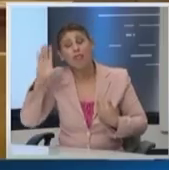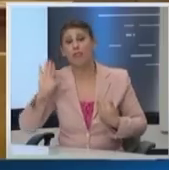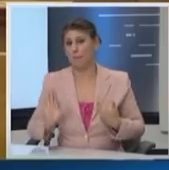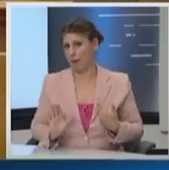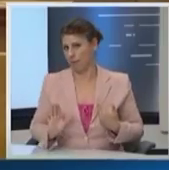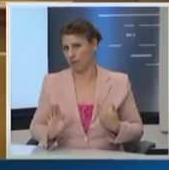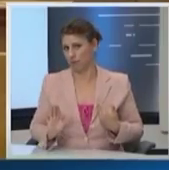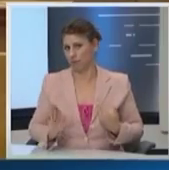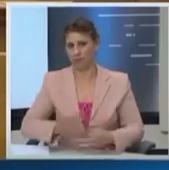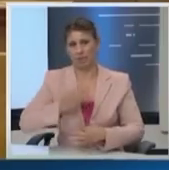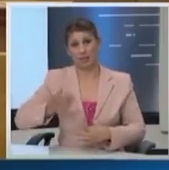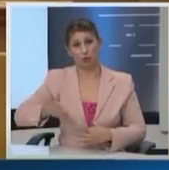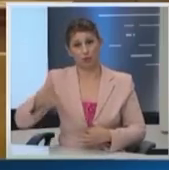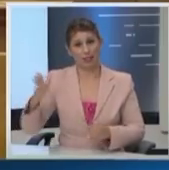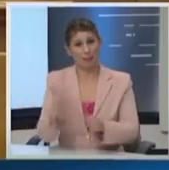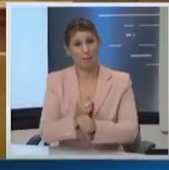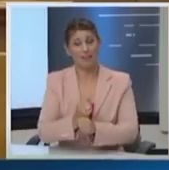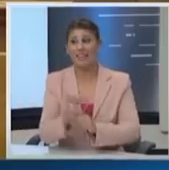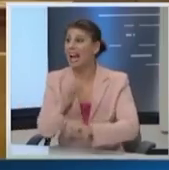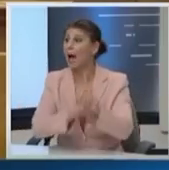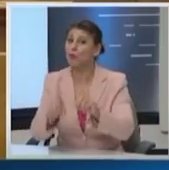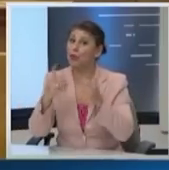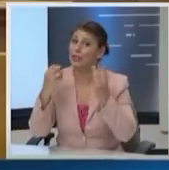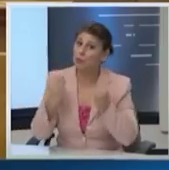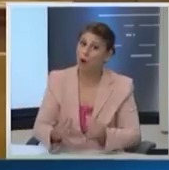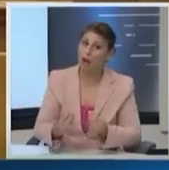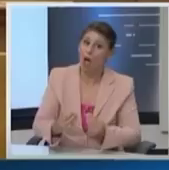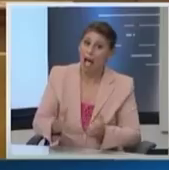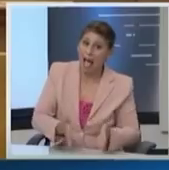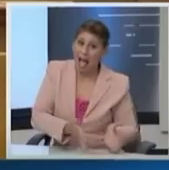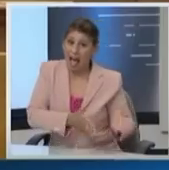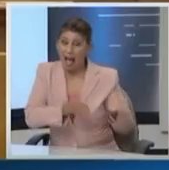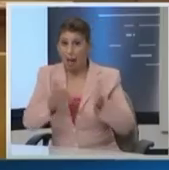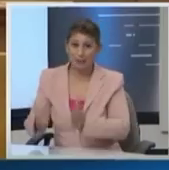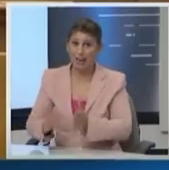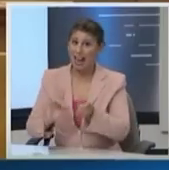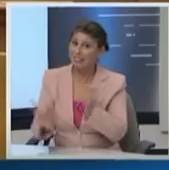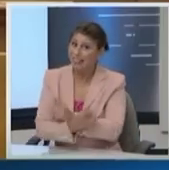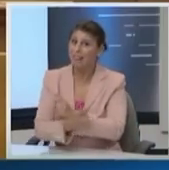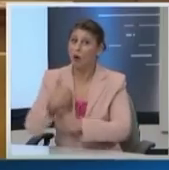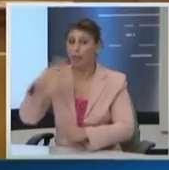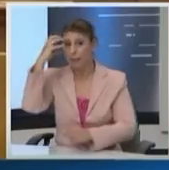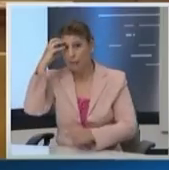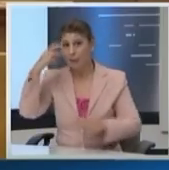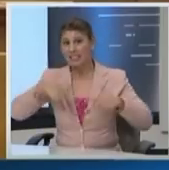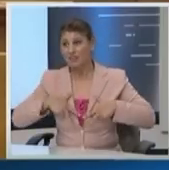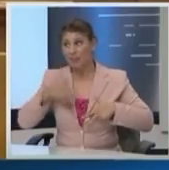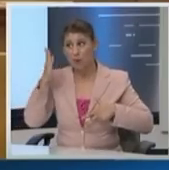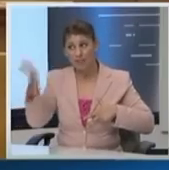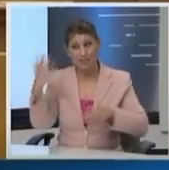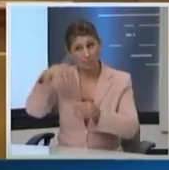κύριε Μητσοτάκη, να πέτυχε κανείς κάτι καλύτερα. Αντιθέτως, θυμάμαι ότι στην κυβέρνηση που